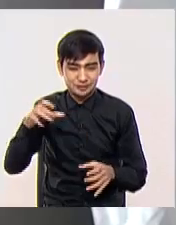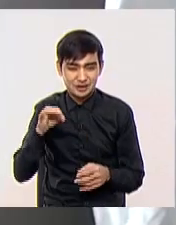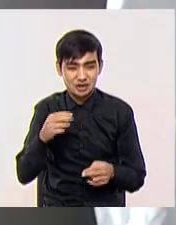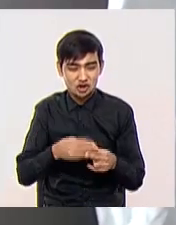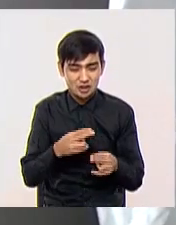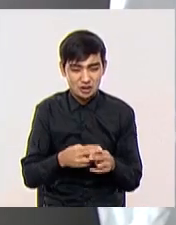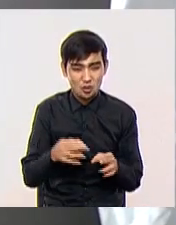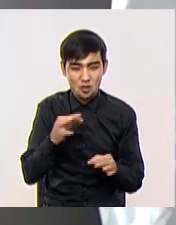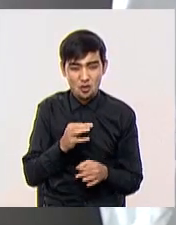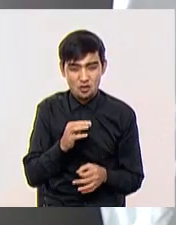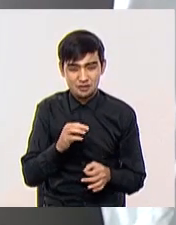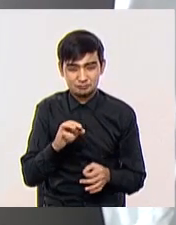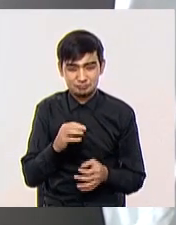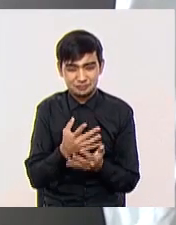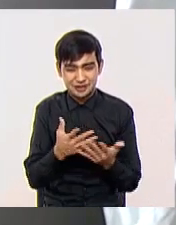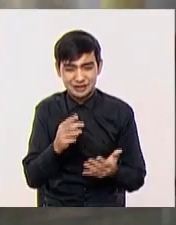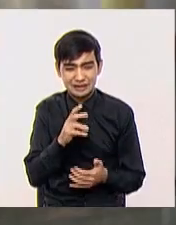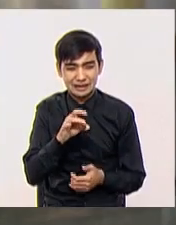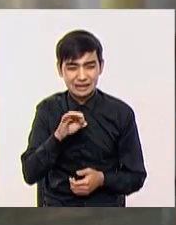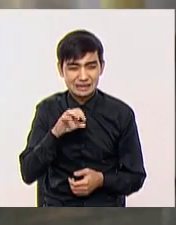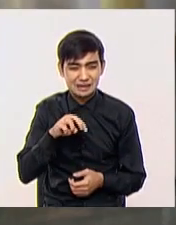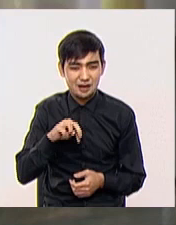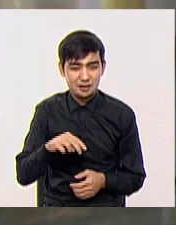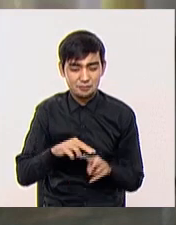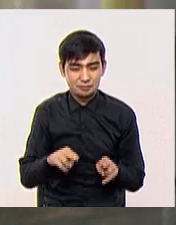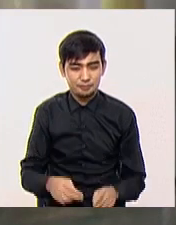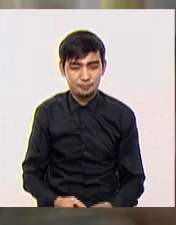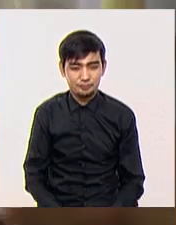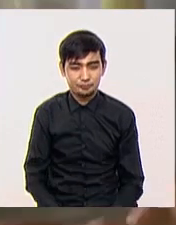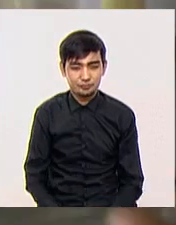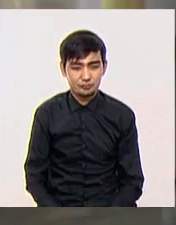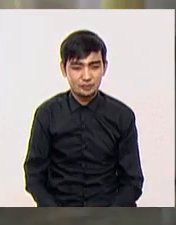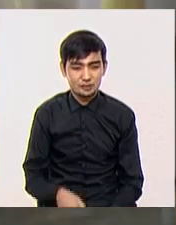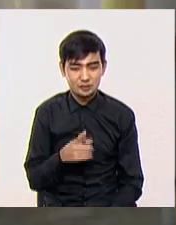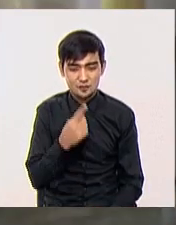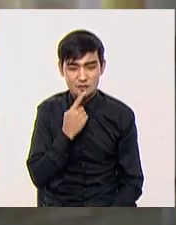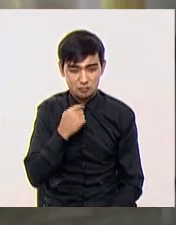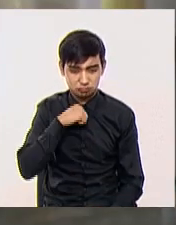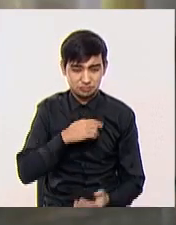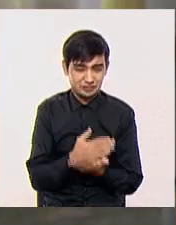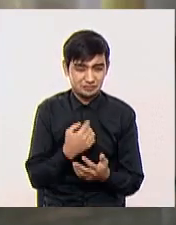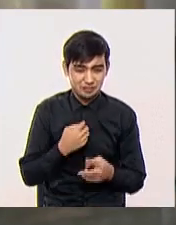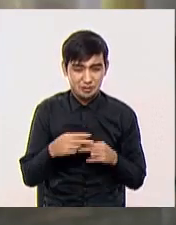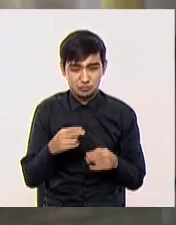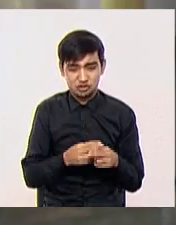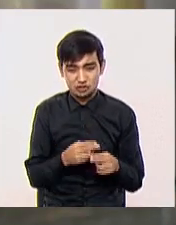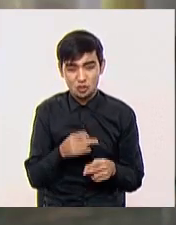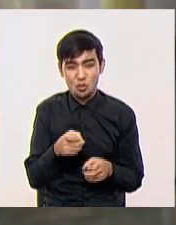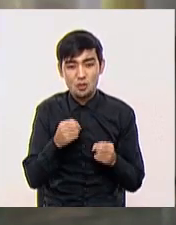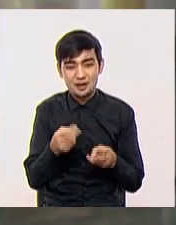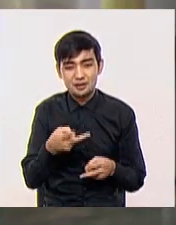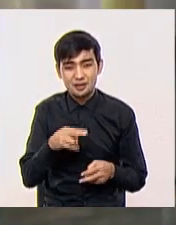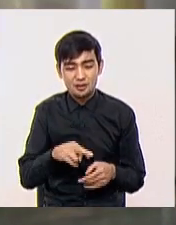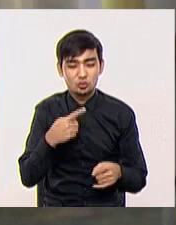в виде окислов и кристаллов. Железо, ну, не токсичный металл. У нас с вами кровь состоит из соединений железа. Опасны